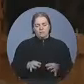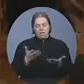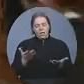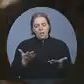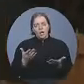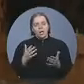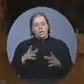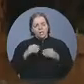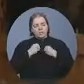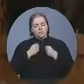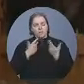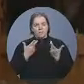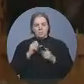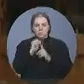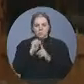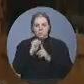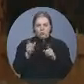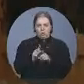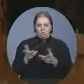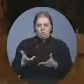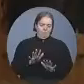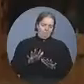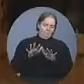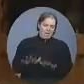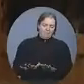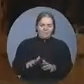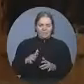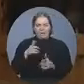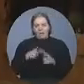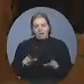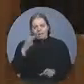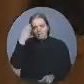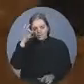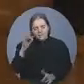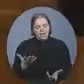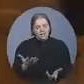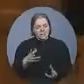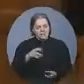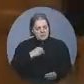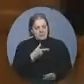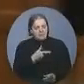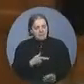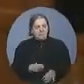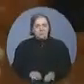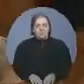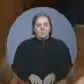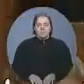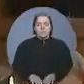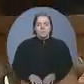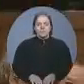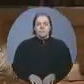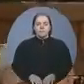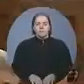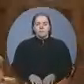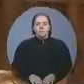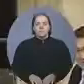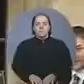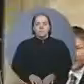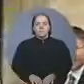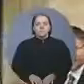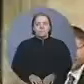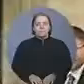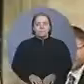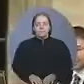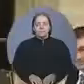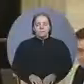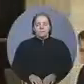peut-il accepter un tel mépris envers le français? Honorable ministre du patrimoine canadien.